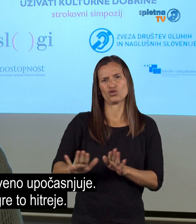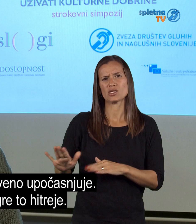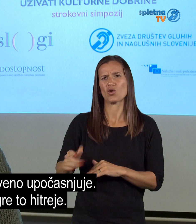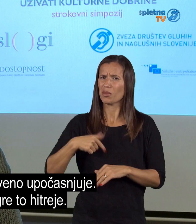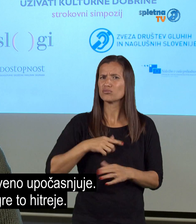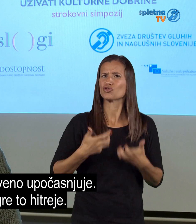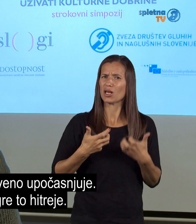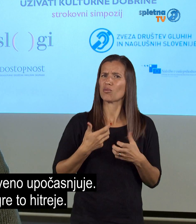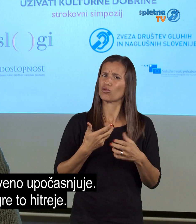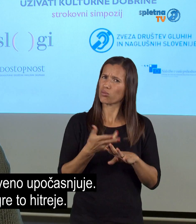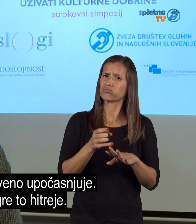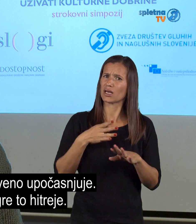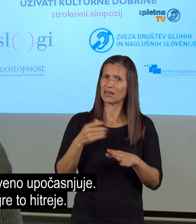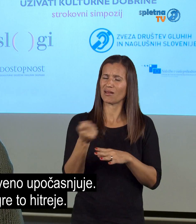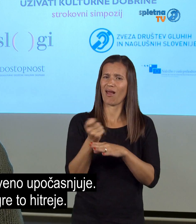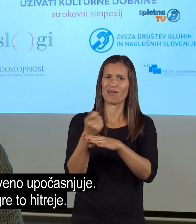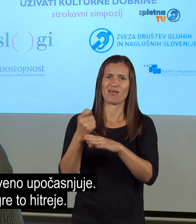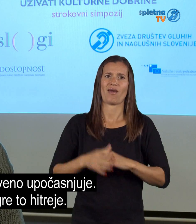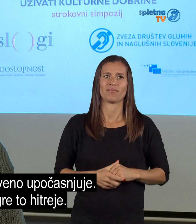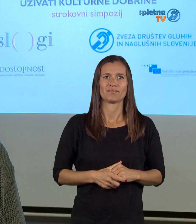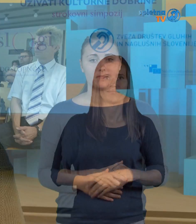da gre to hitreje, a ne?